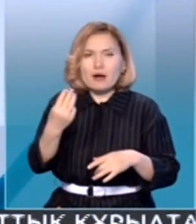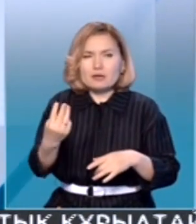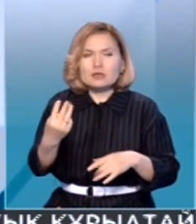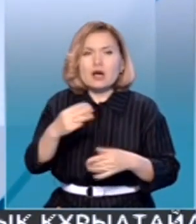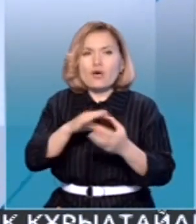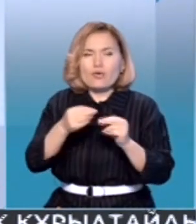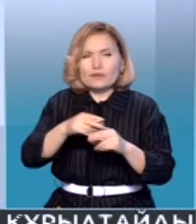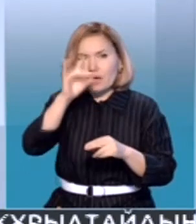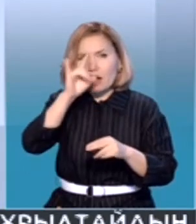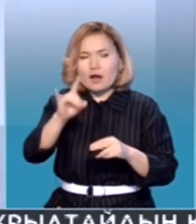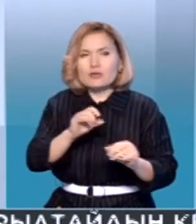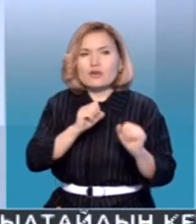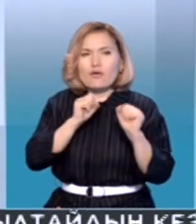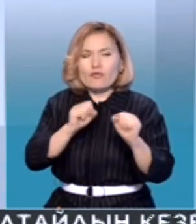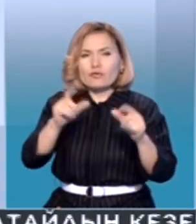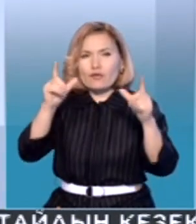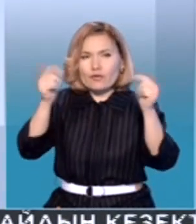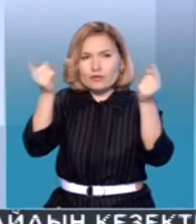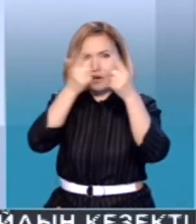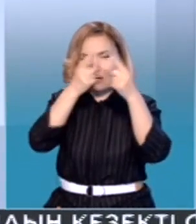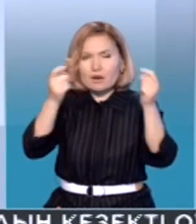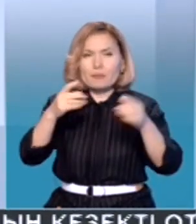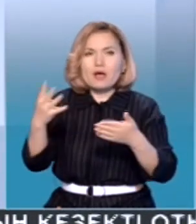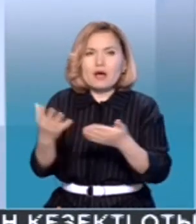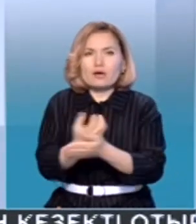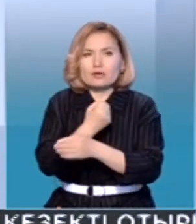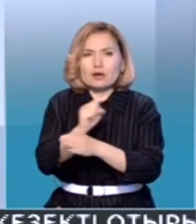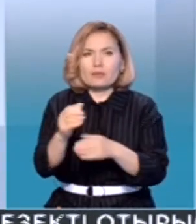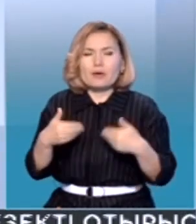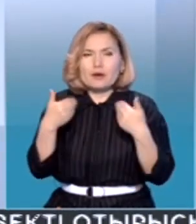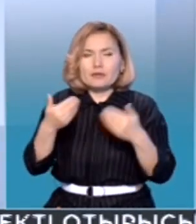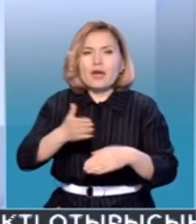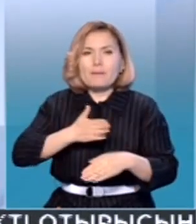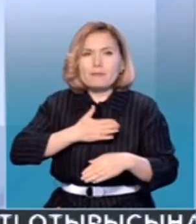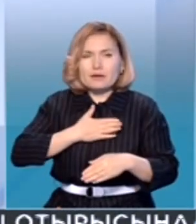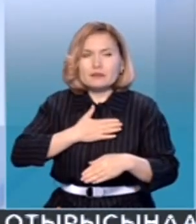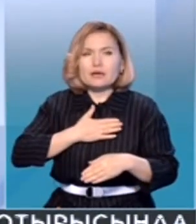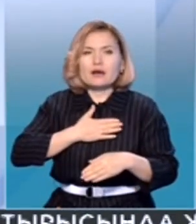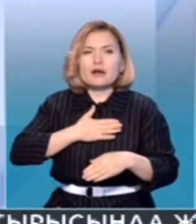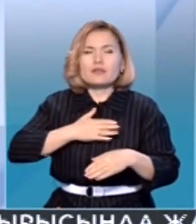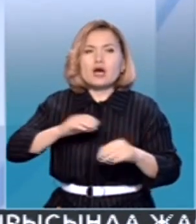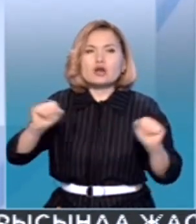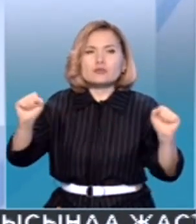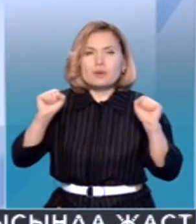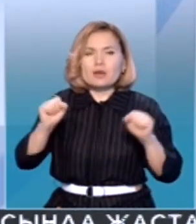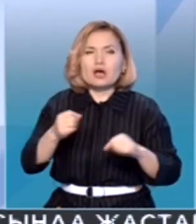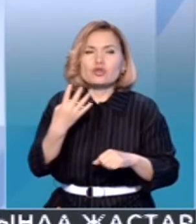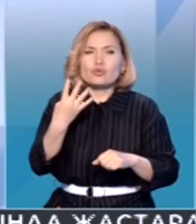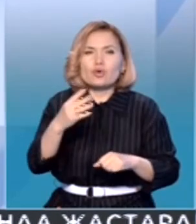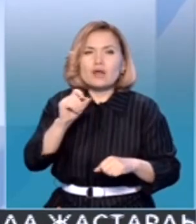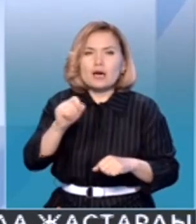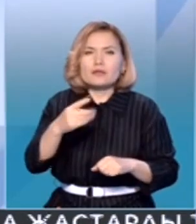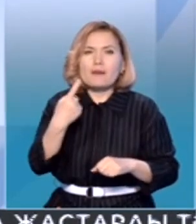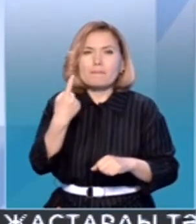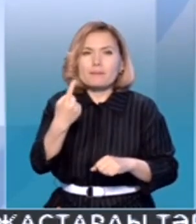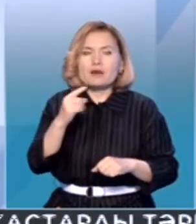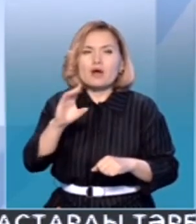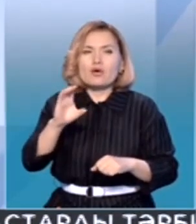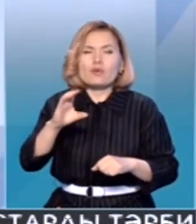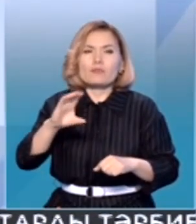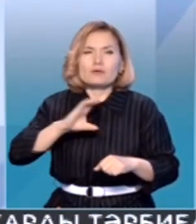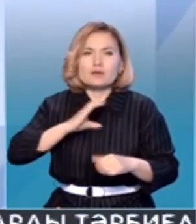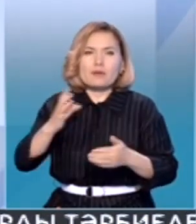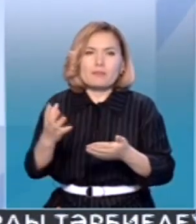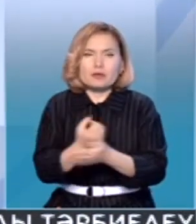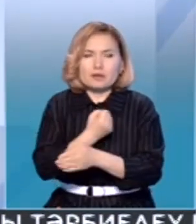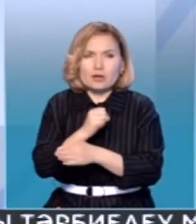қазақ боксшыларының фотосуреттерін жариялап, жүлделерімен құттықтап. Мен біздің спортшыларымызды 4 алтын және 1 күміс медальмен